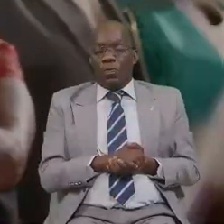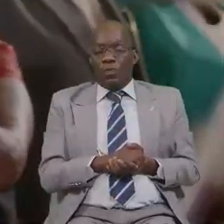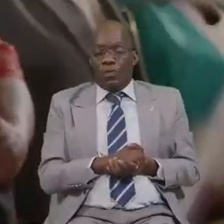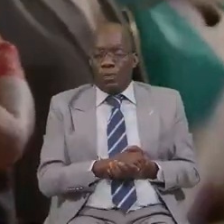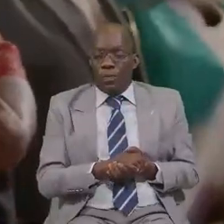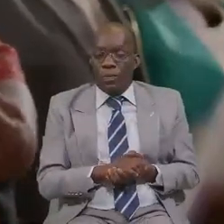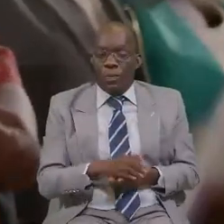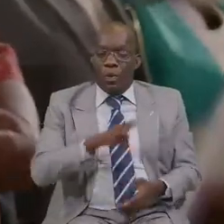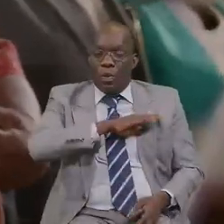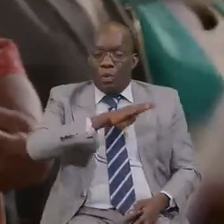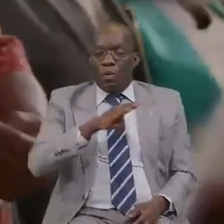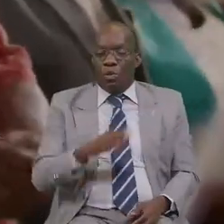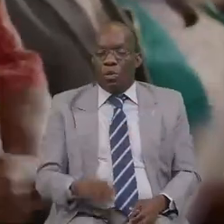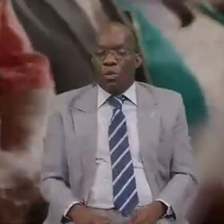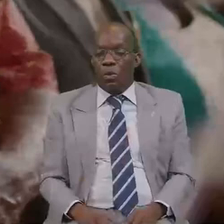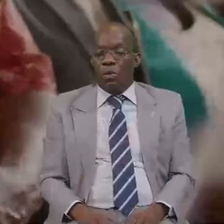audacieux,